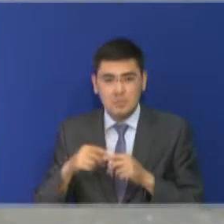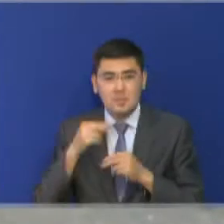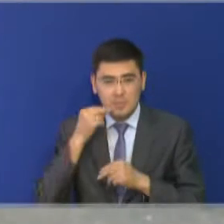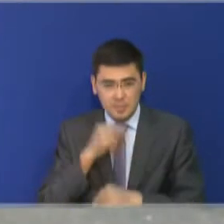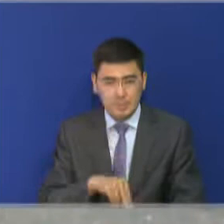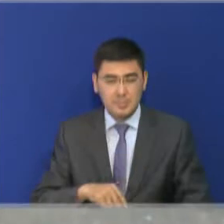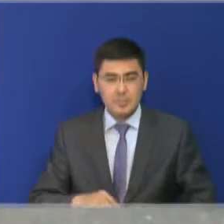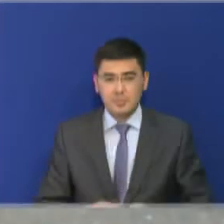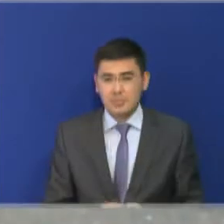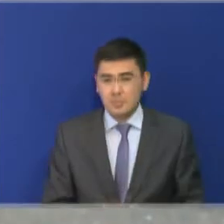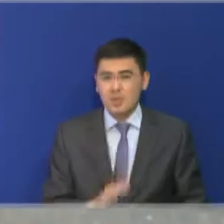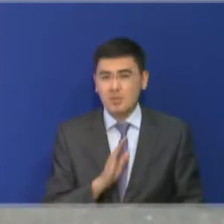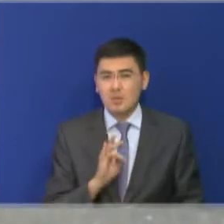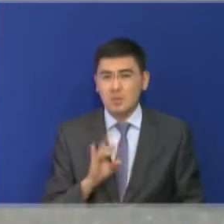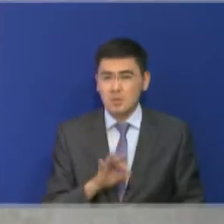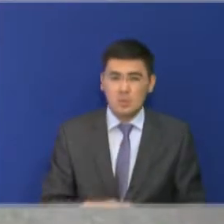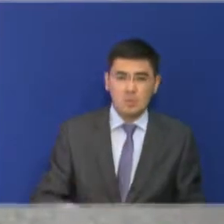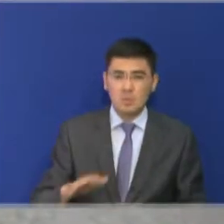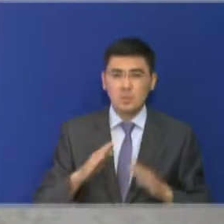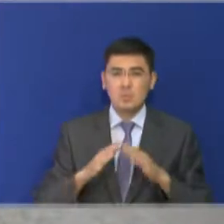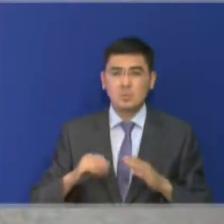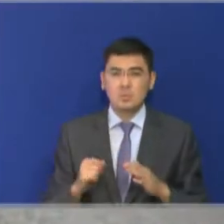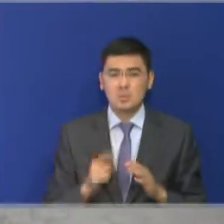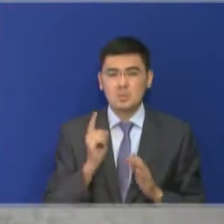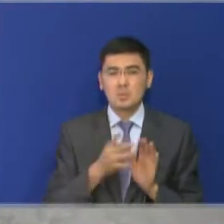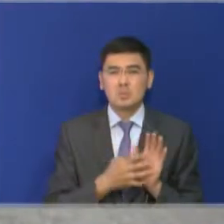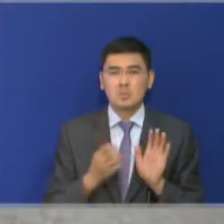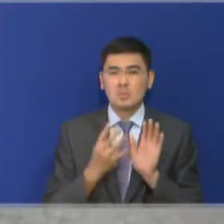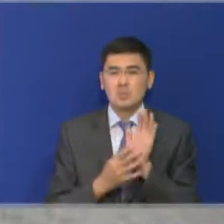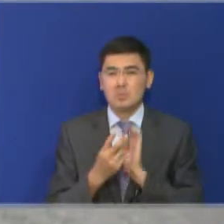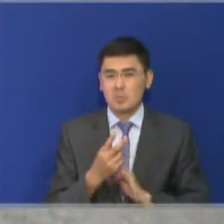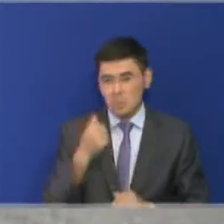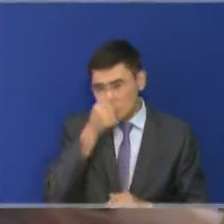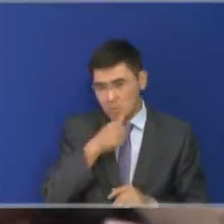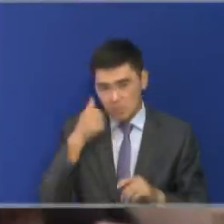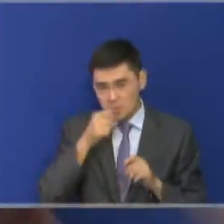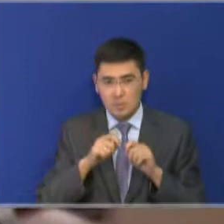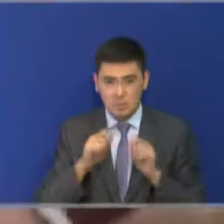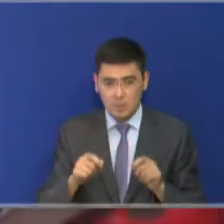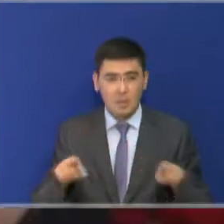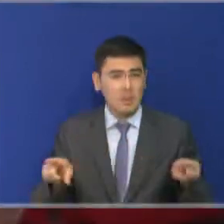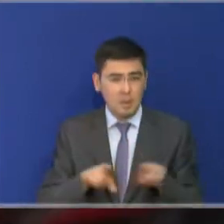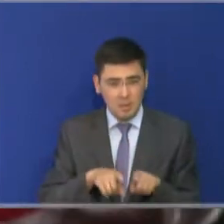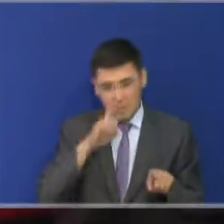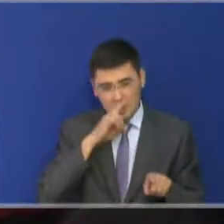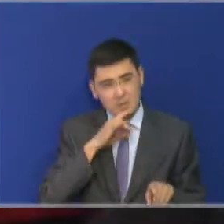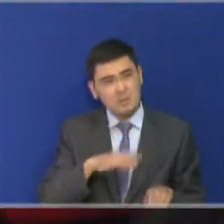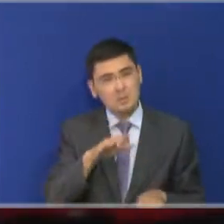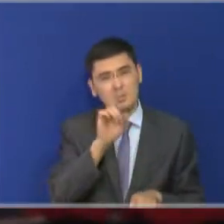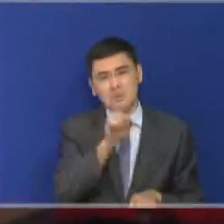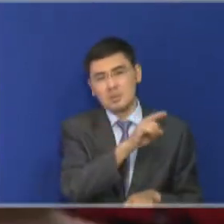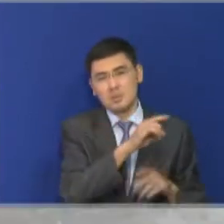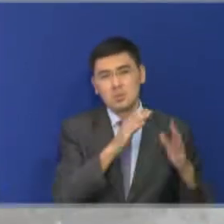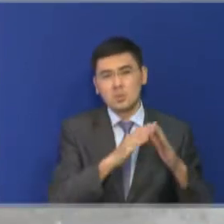Шығыс Қазақстандағы облыстық достық үйі 1992 жылы ашылған. Еліміздің әр өңірінде негізі қаланған достық үйлер мен